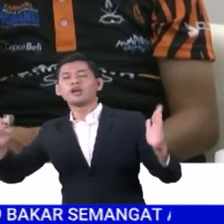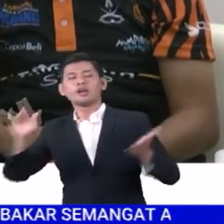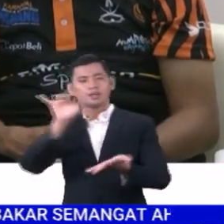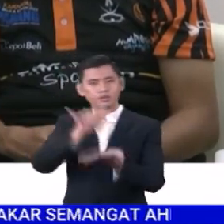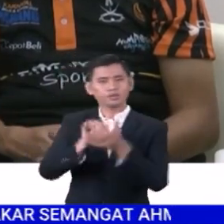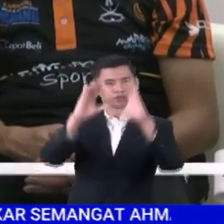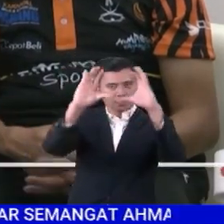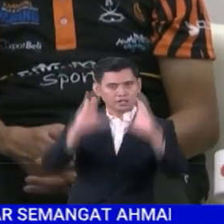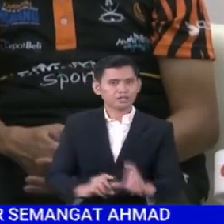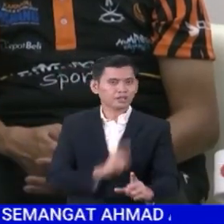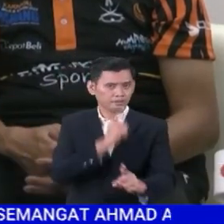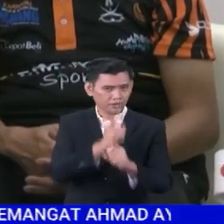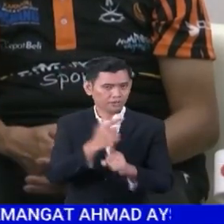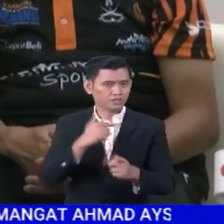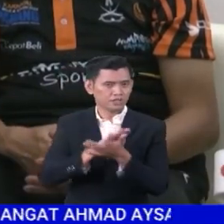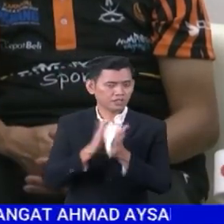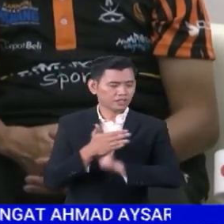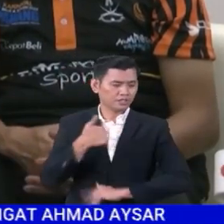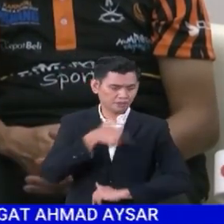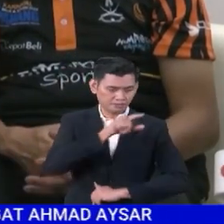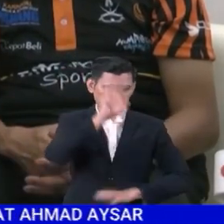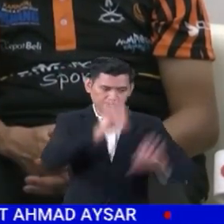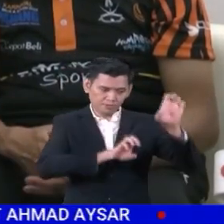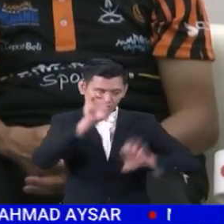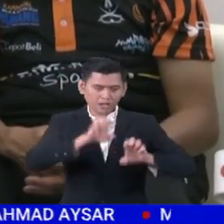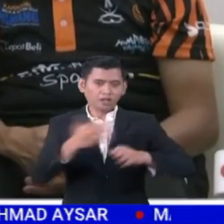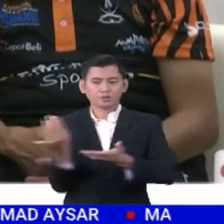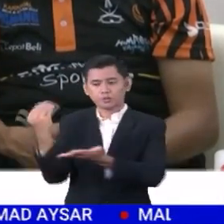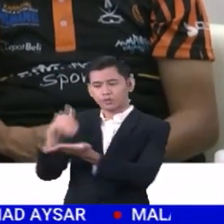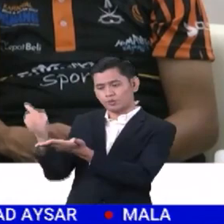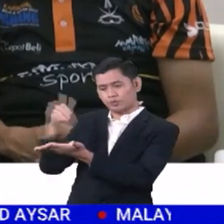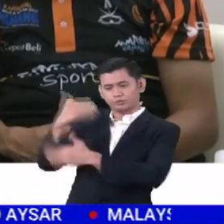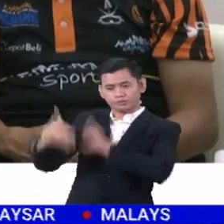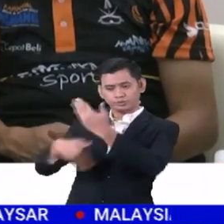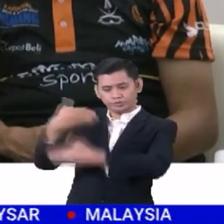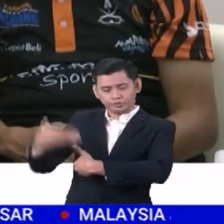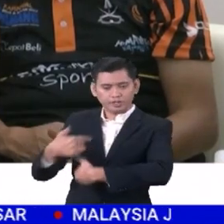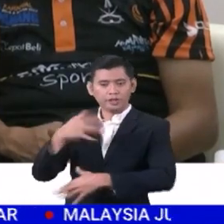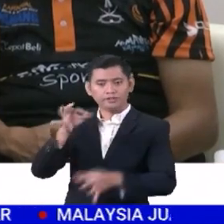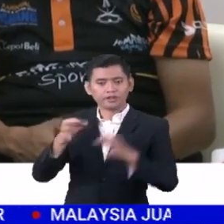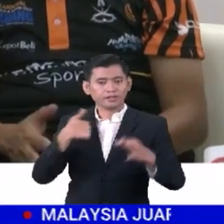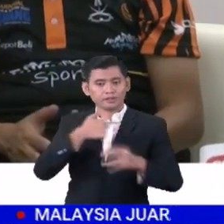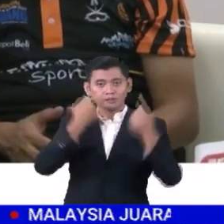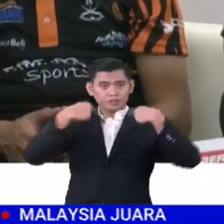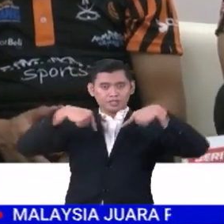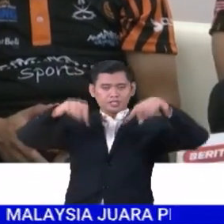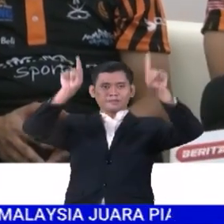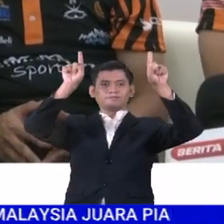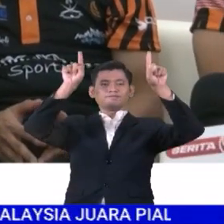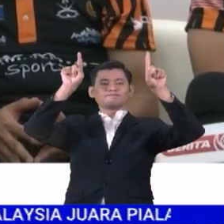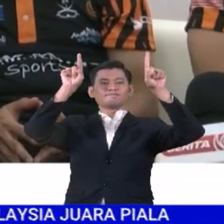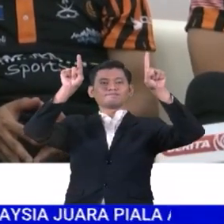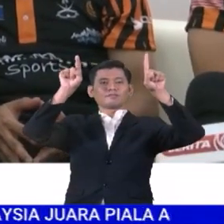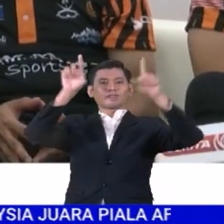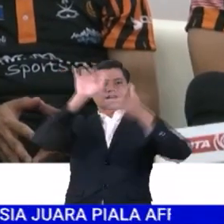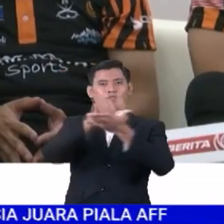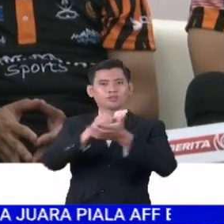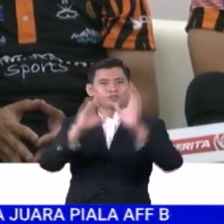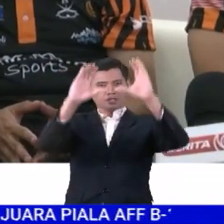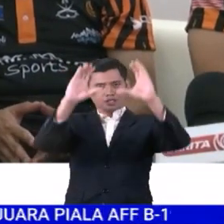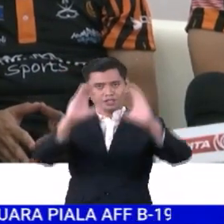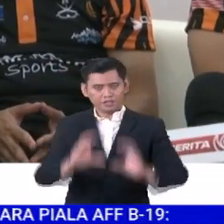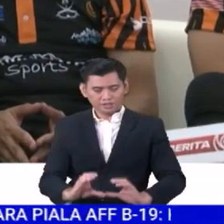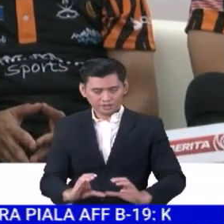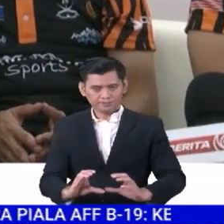So kita kena keep our momentum tu. So dia akan berulang-ulang-ulang nanti kalau kita berjaya lah. So this is the way that development program. Dan